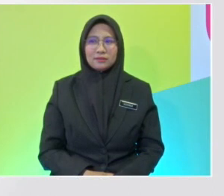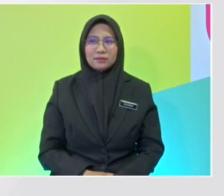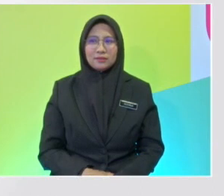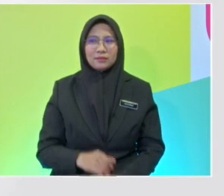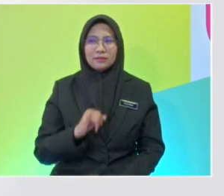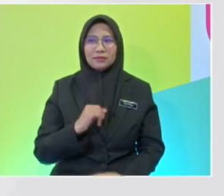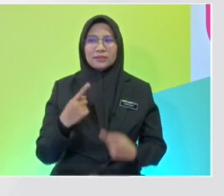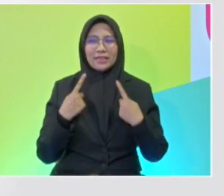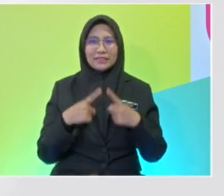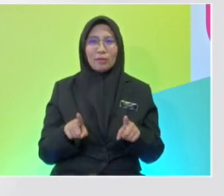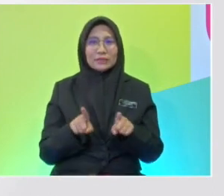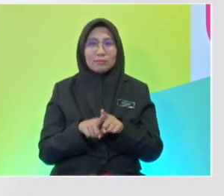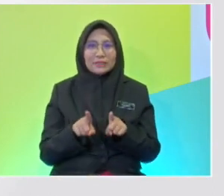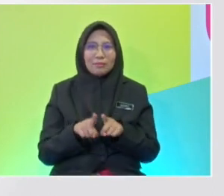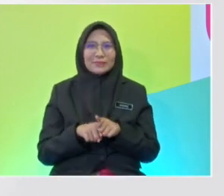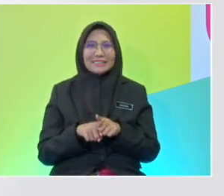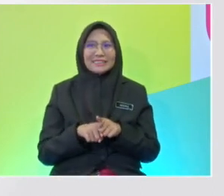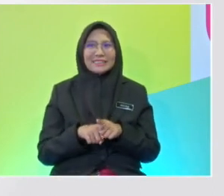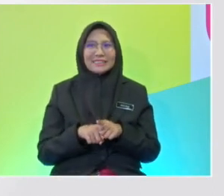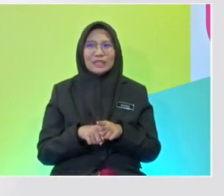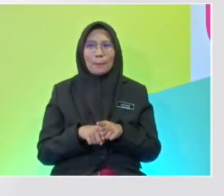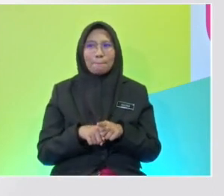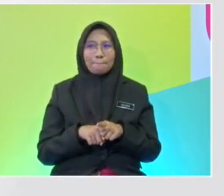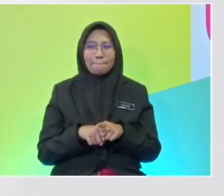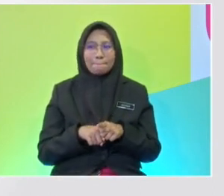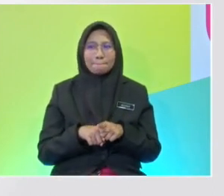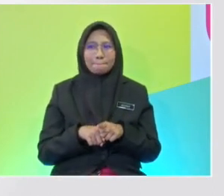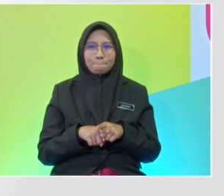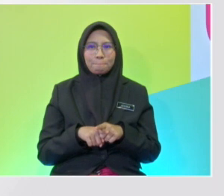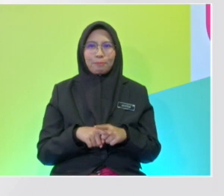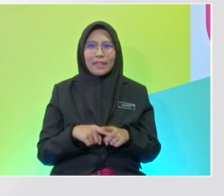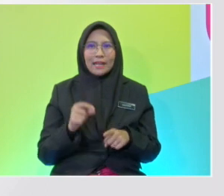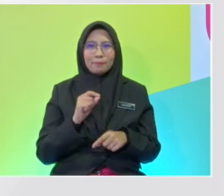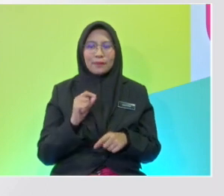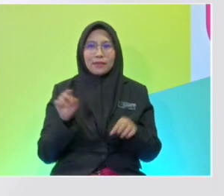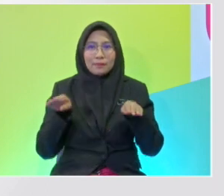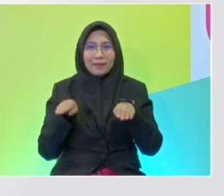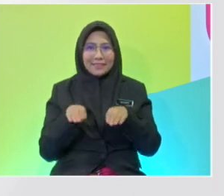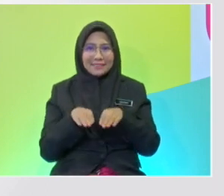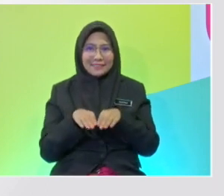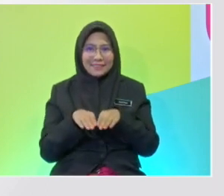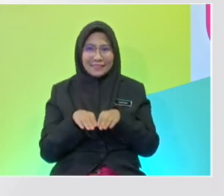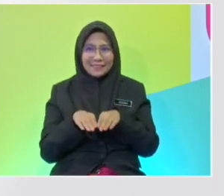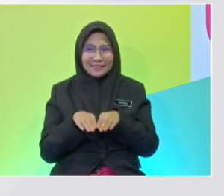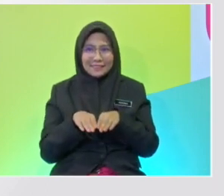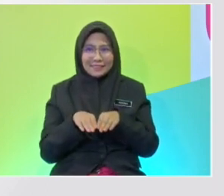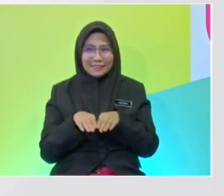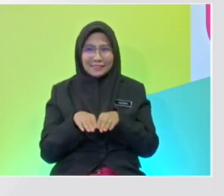bersama-sama soalnya diminta untuk kita tulis zat padanka sama tim media dengan